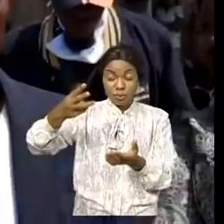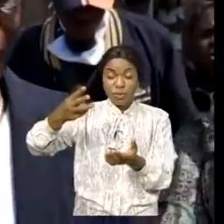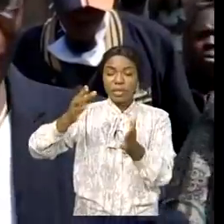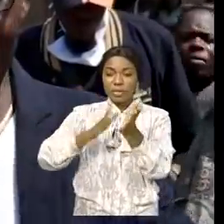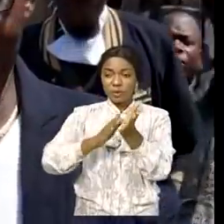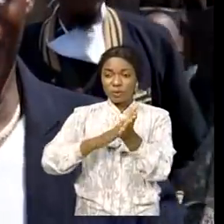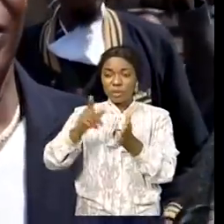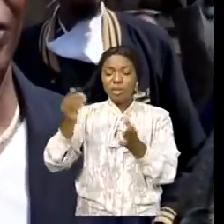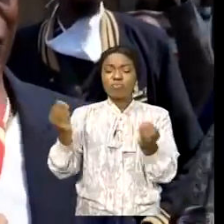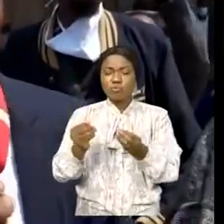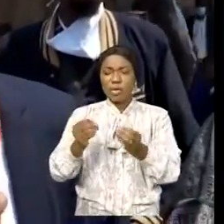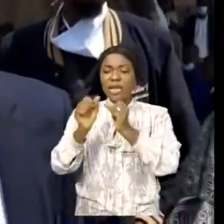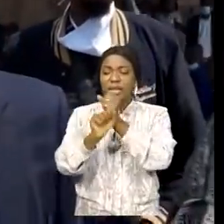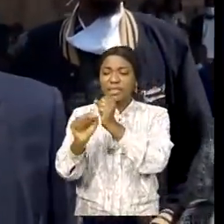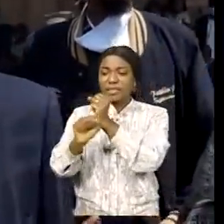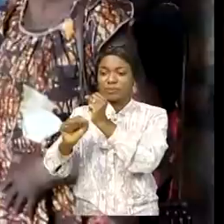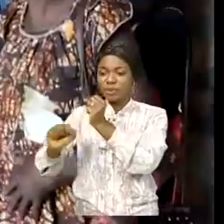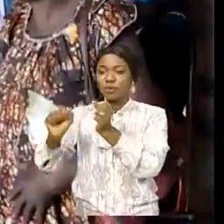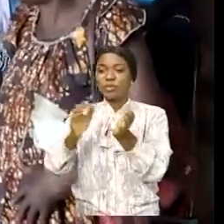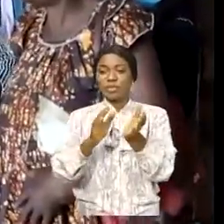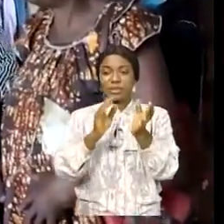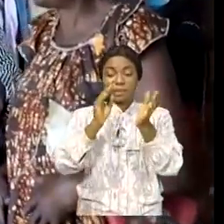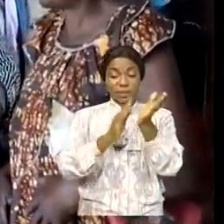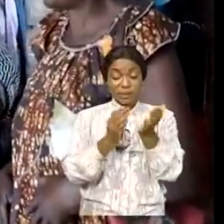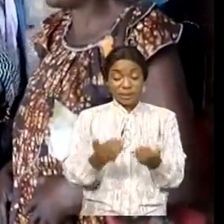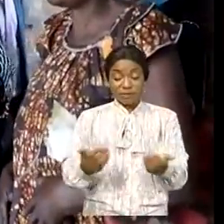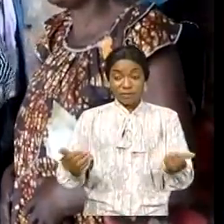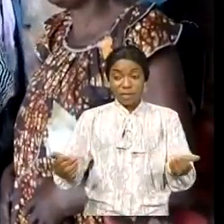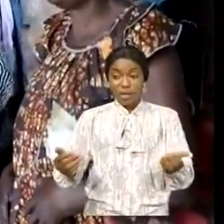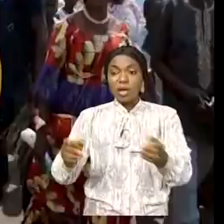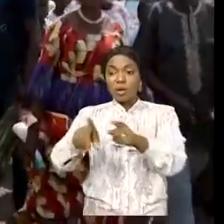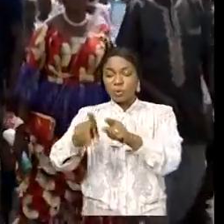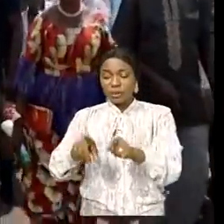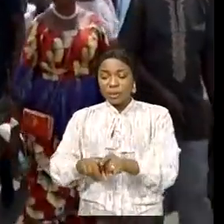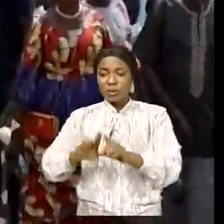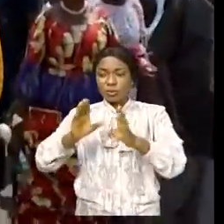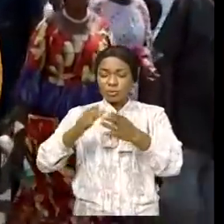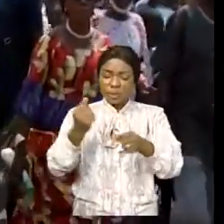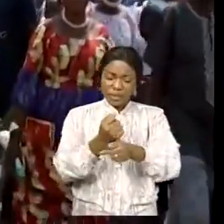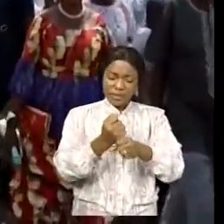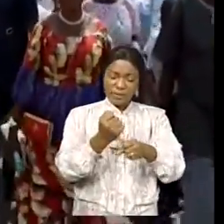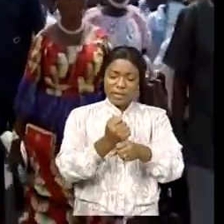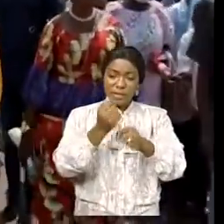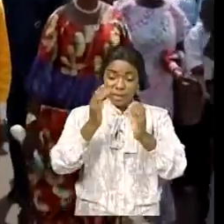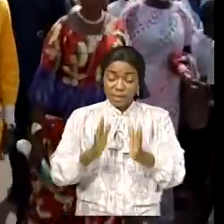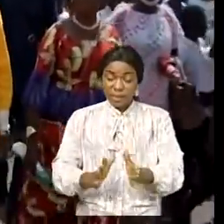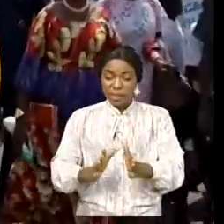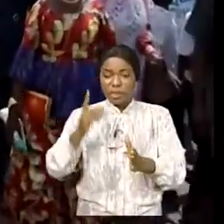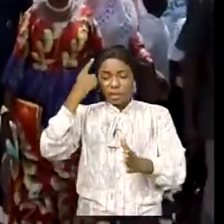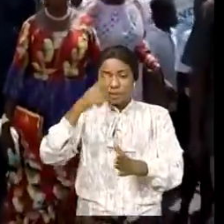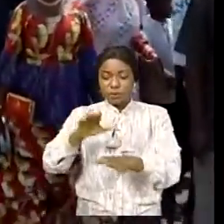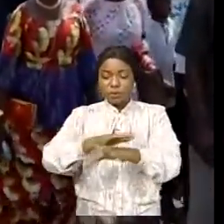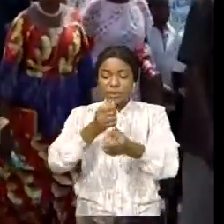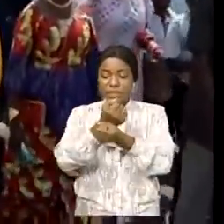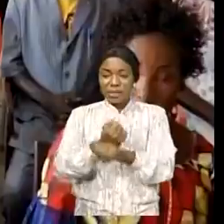la sensibilisation des élèves, des opérateurs pédagogiques, gestionnaires, agents de bureau, chefs d'établissement, sur le respect des